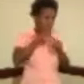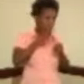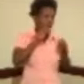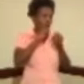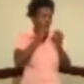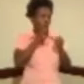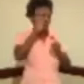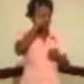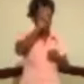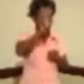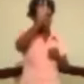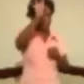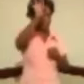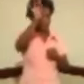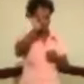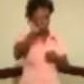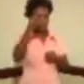Merci.